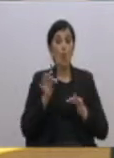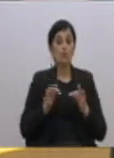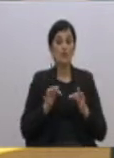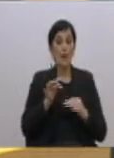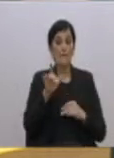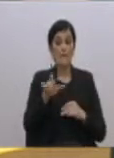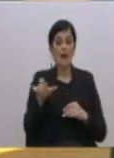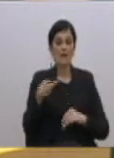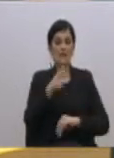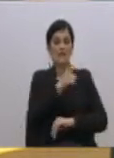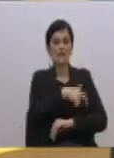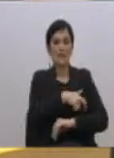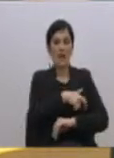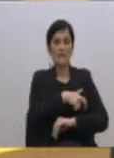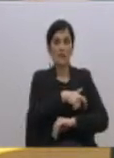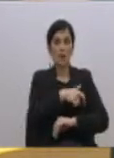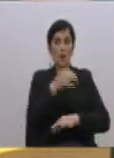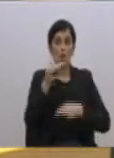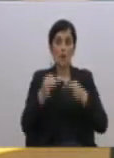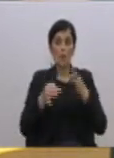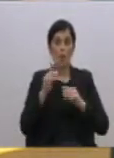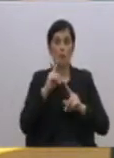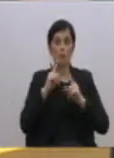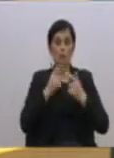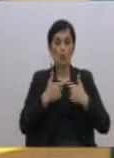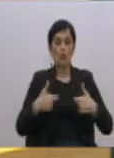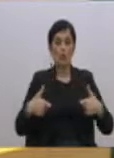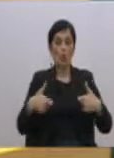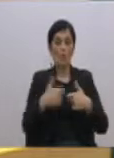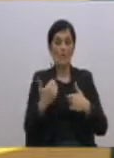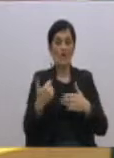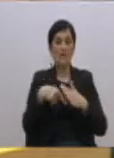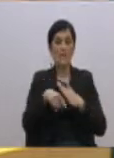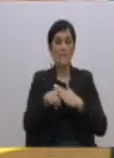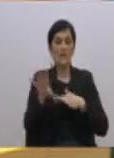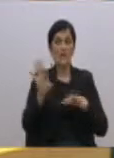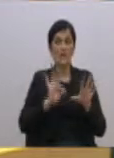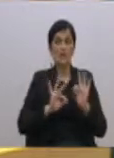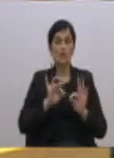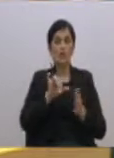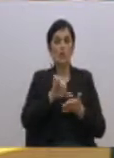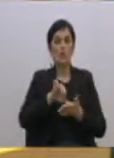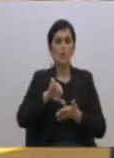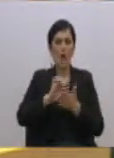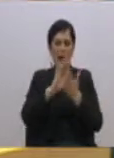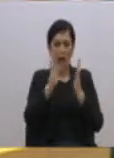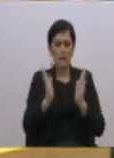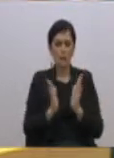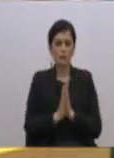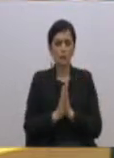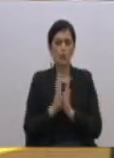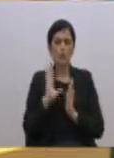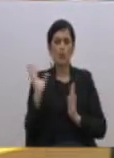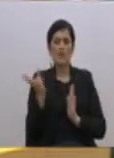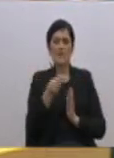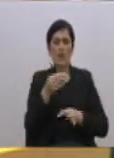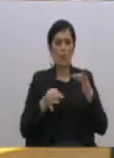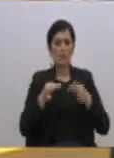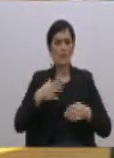წევრები მოსამართლე და კონფერენციის მიერ ინიშნებიან, ანუ აბაში მონაწილეობს აბსოლუტურად ყველა მოსამართლე